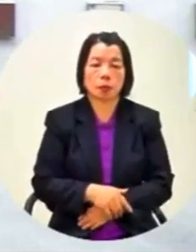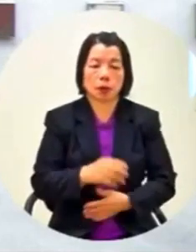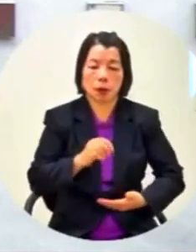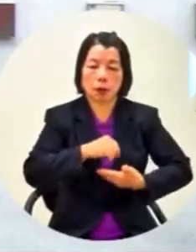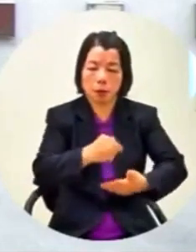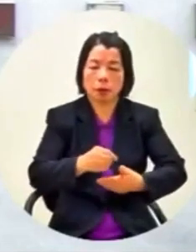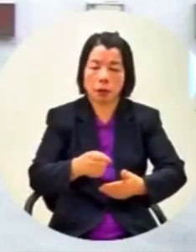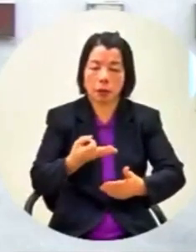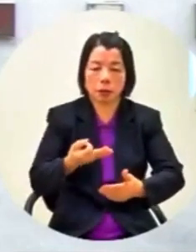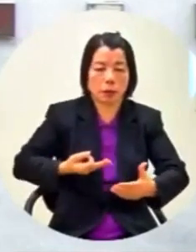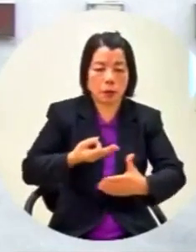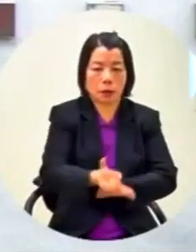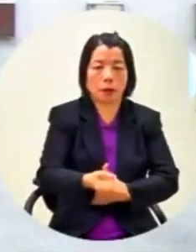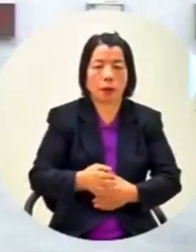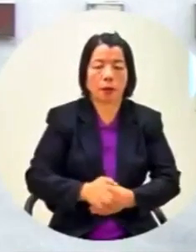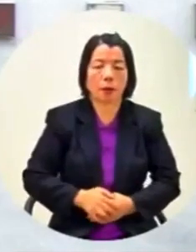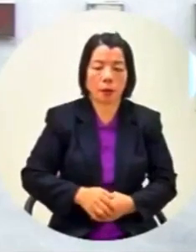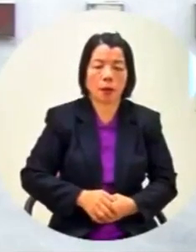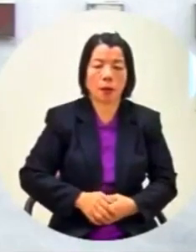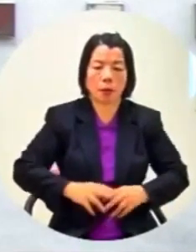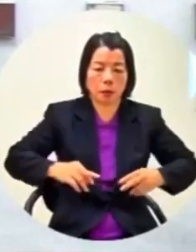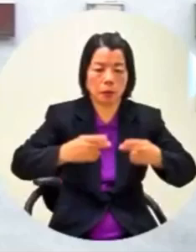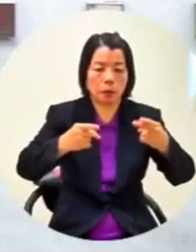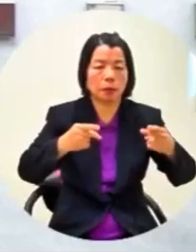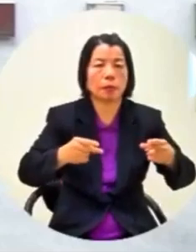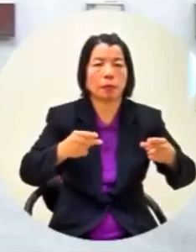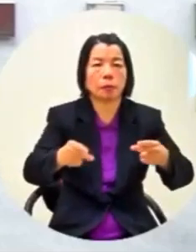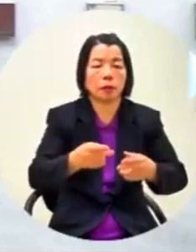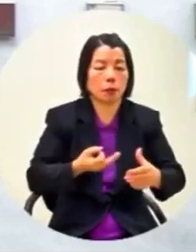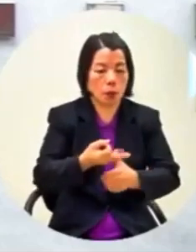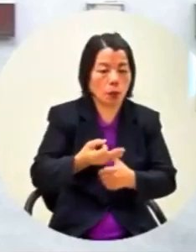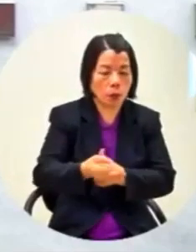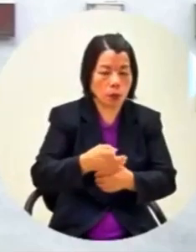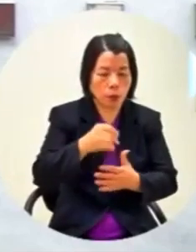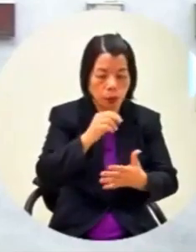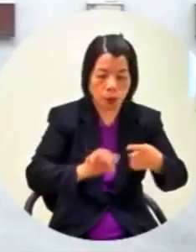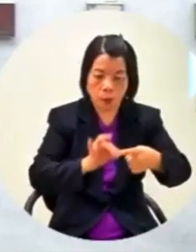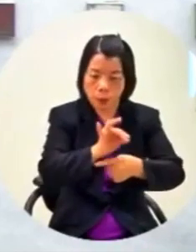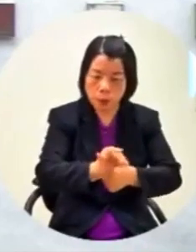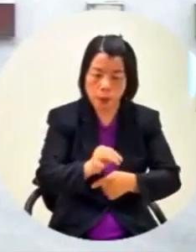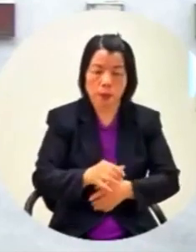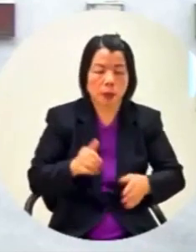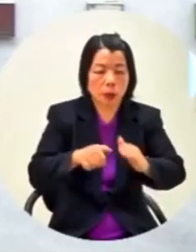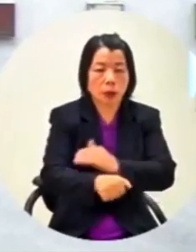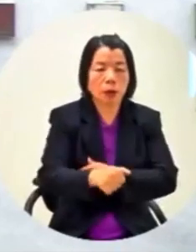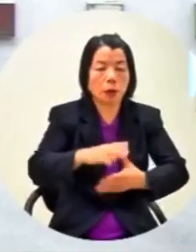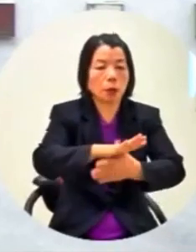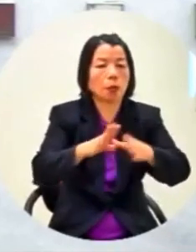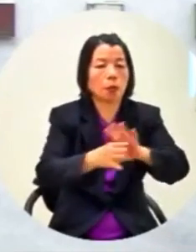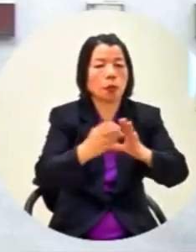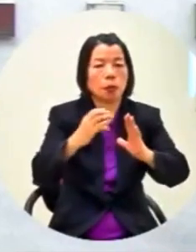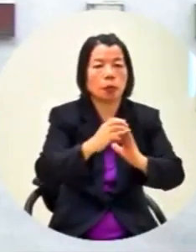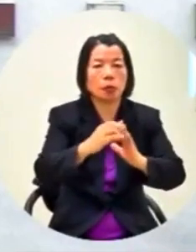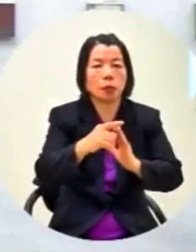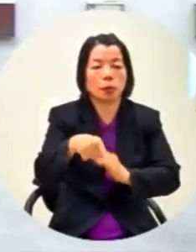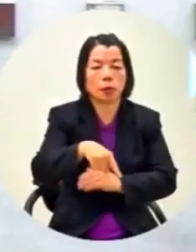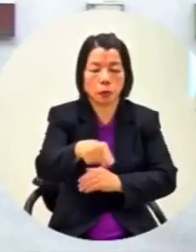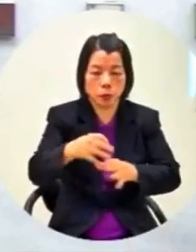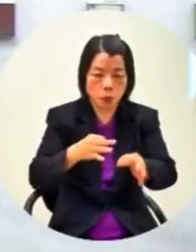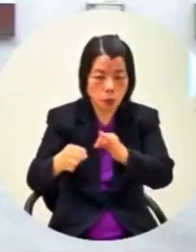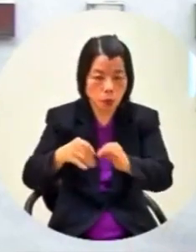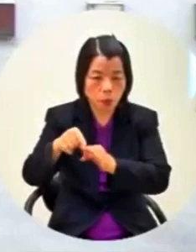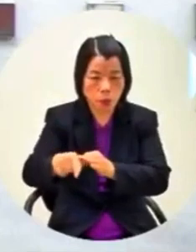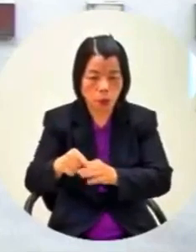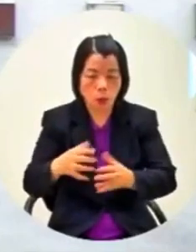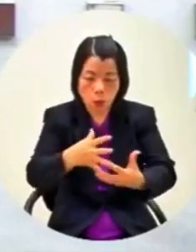款或调整拨付的比例，另进驻文化局场域营运的商家或者团